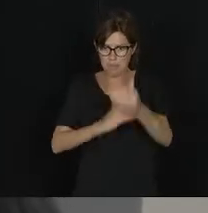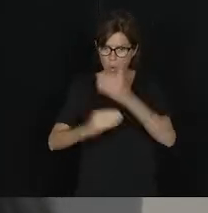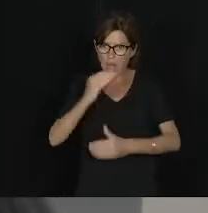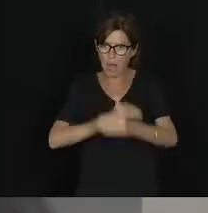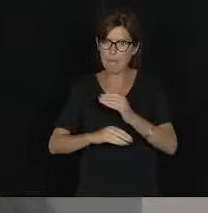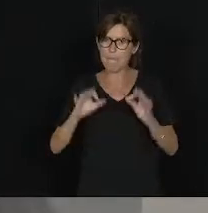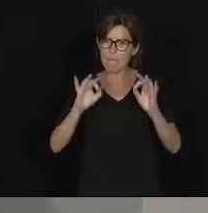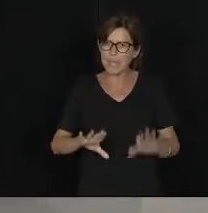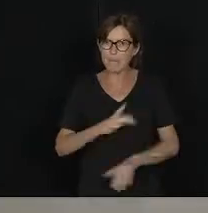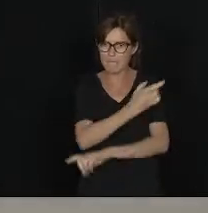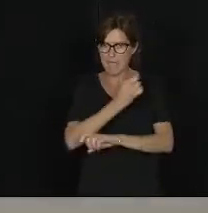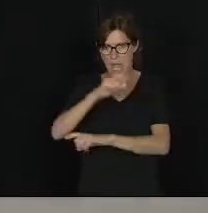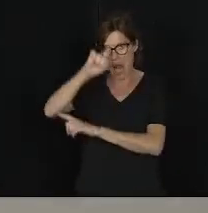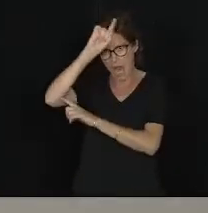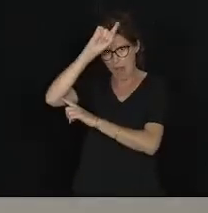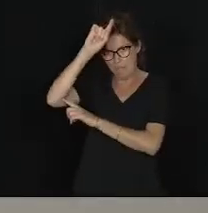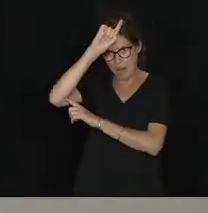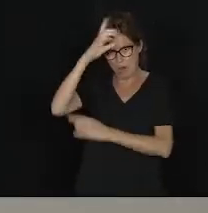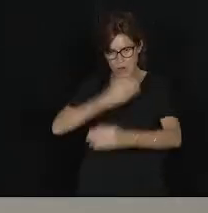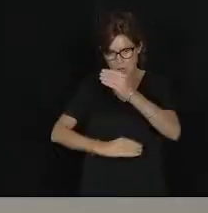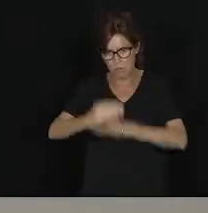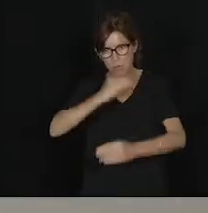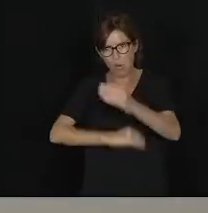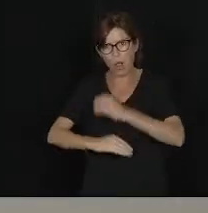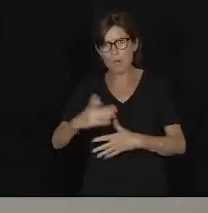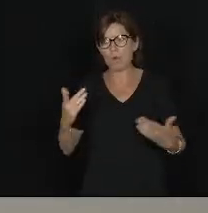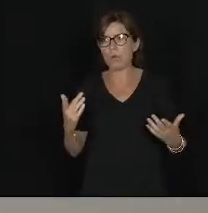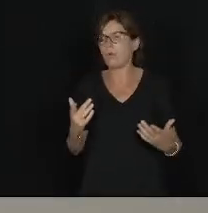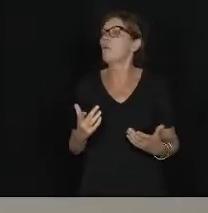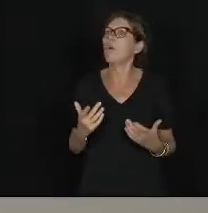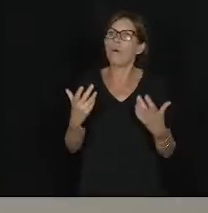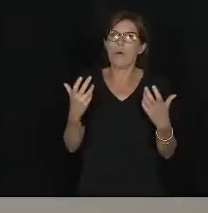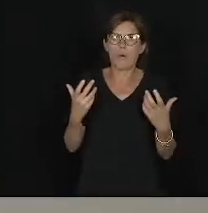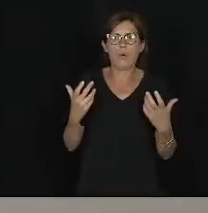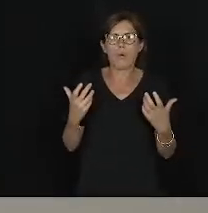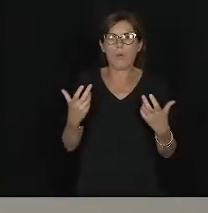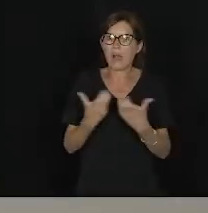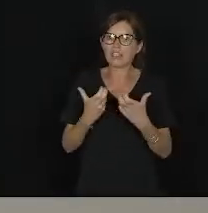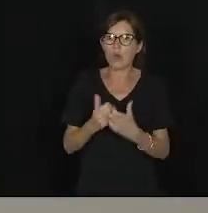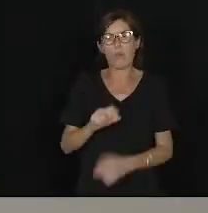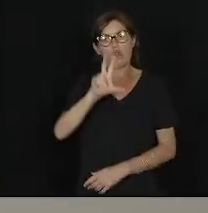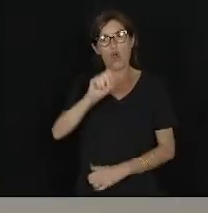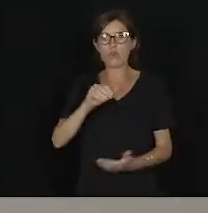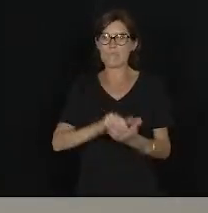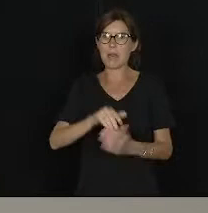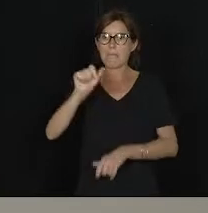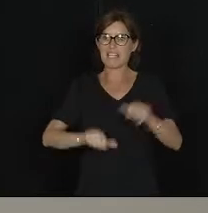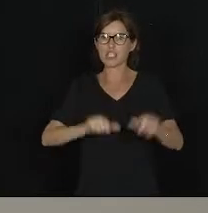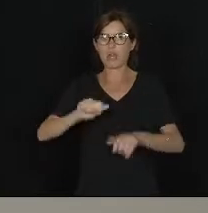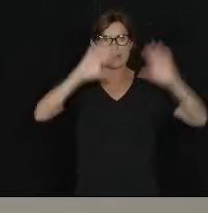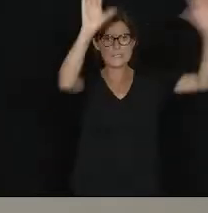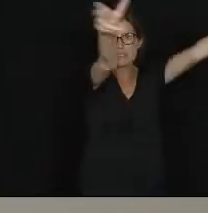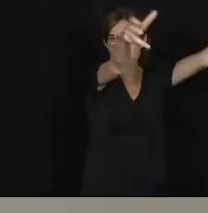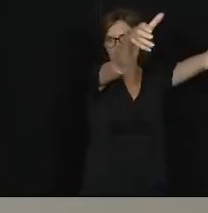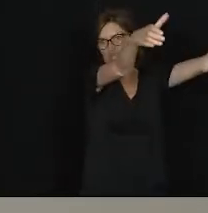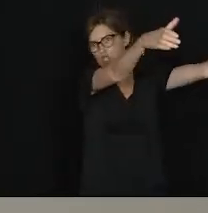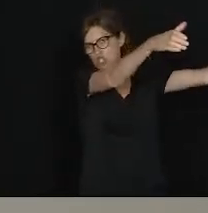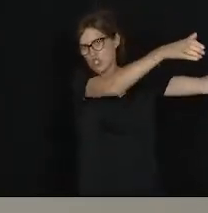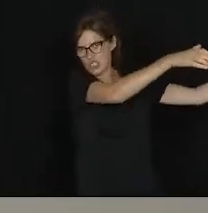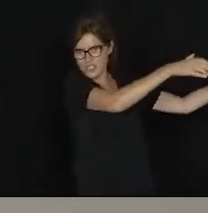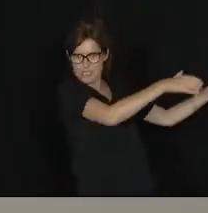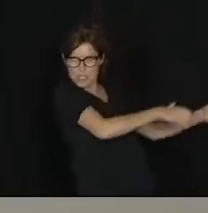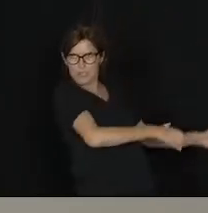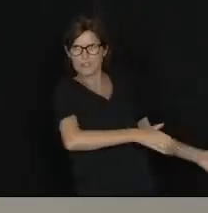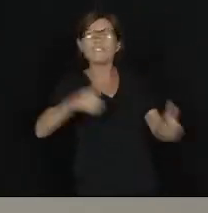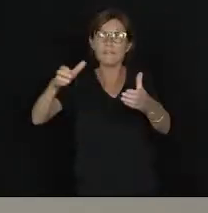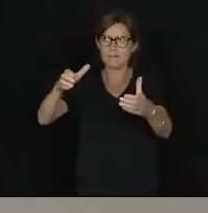vont devenir de plus en plus importants. Au départ, il s'agit de déplacer 30 000 personnes pour